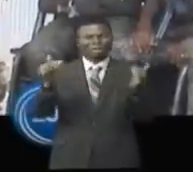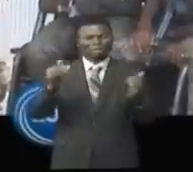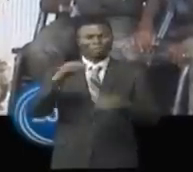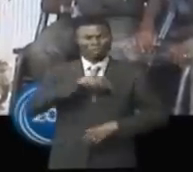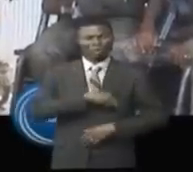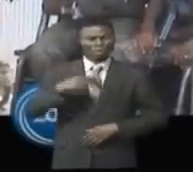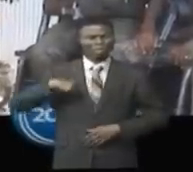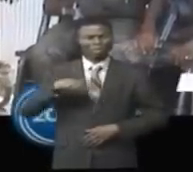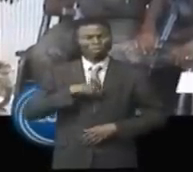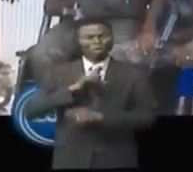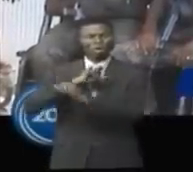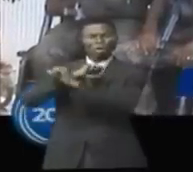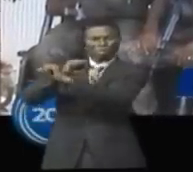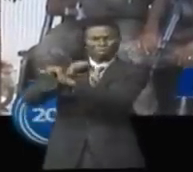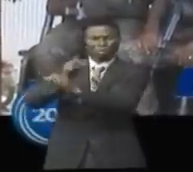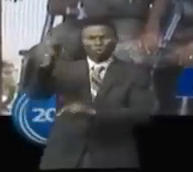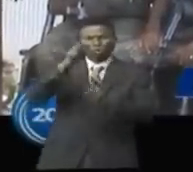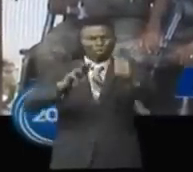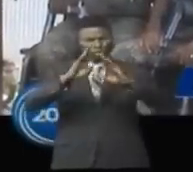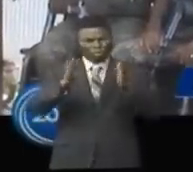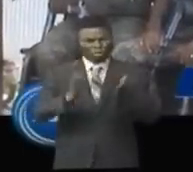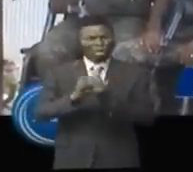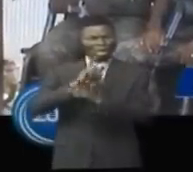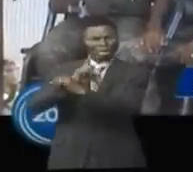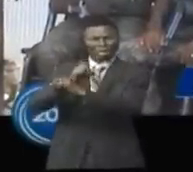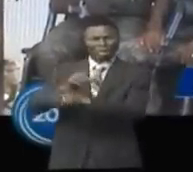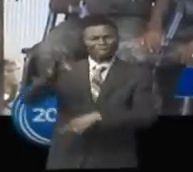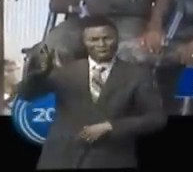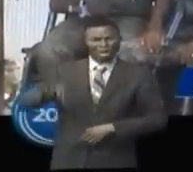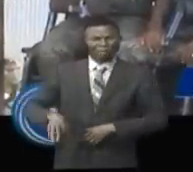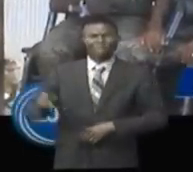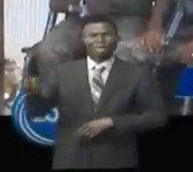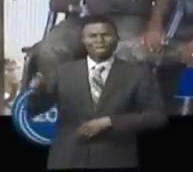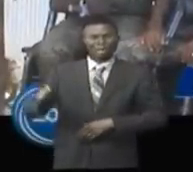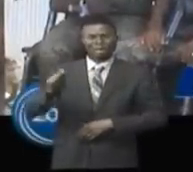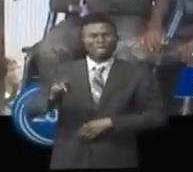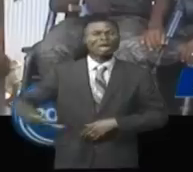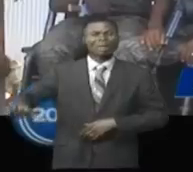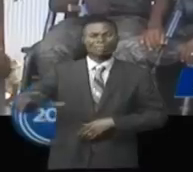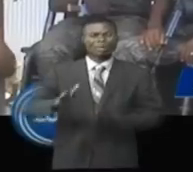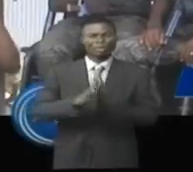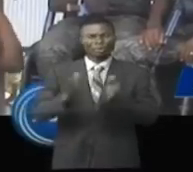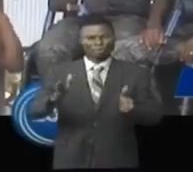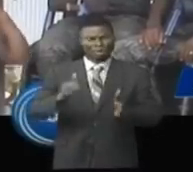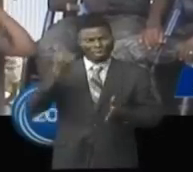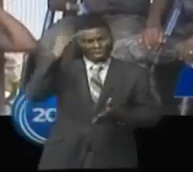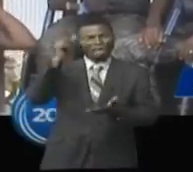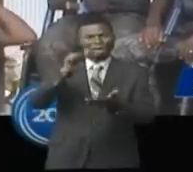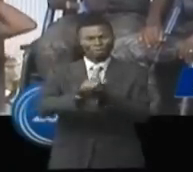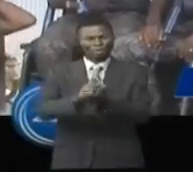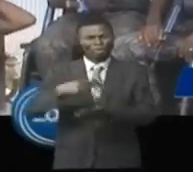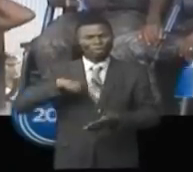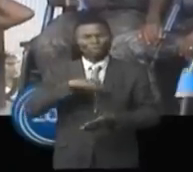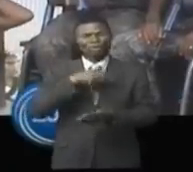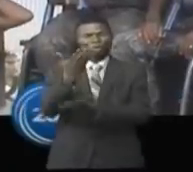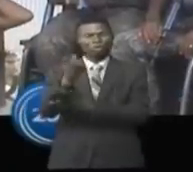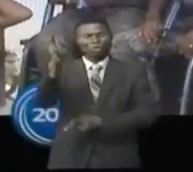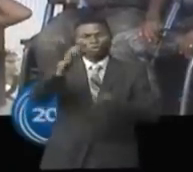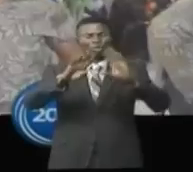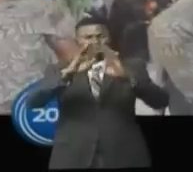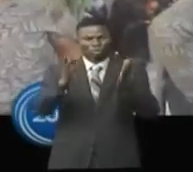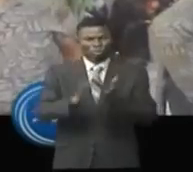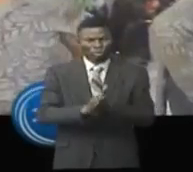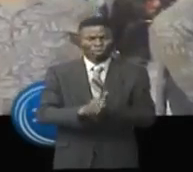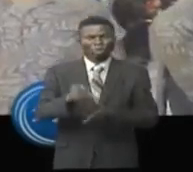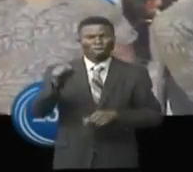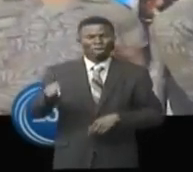c'est protéger la population, c'est défendre l'intégrité du territoire national. C'est dans ce contexte que nous appelons la population de Tchabi